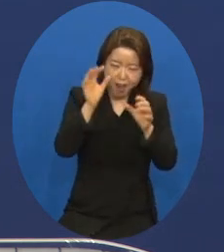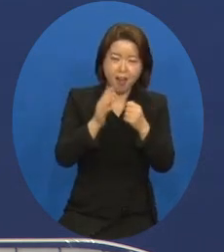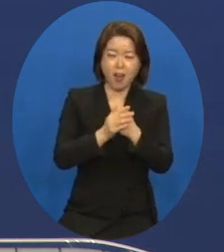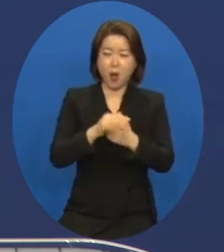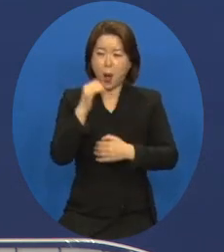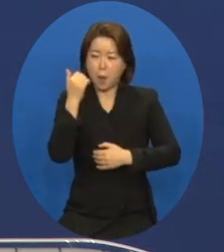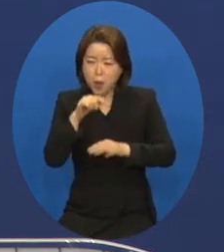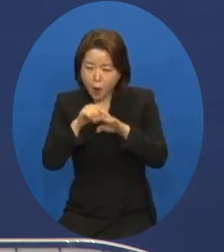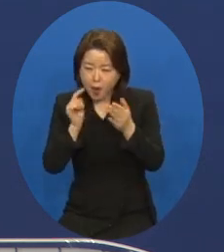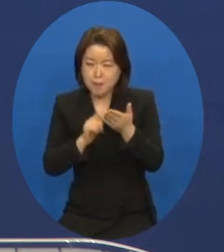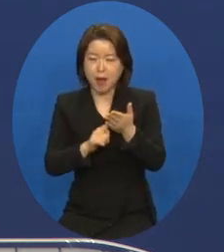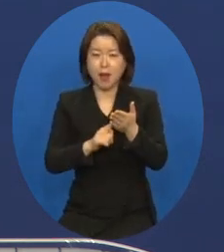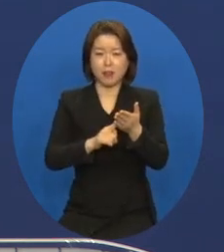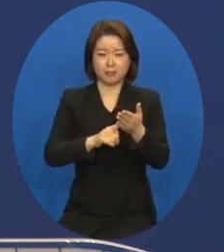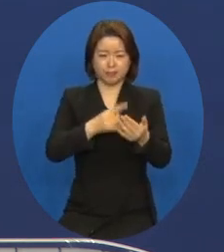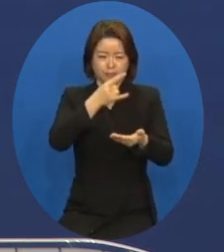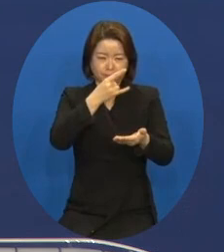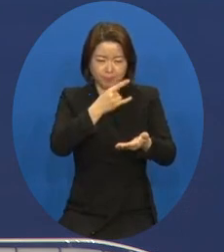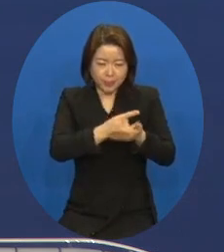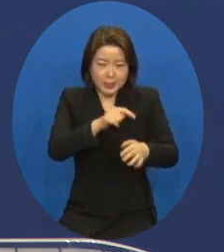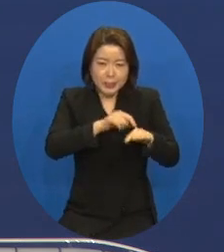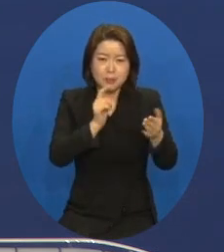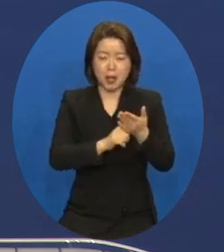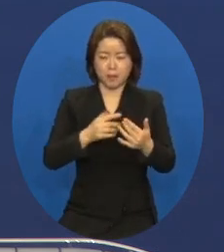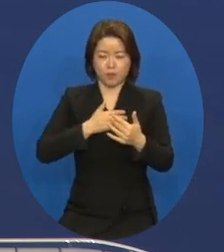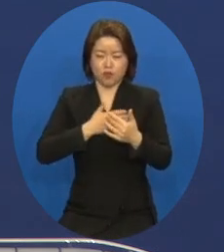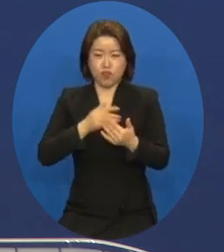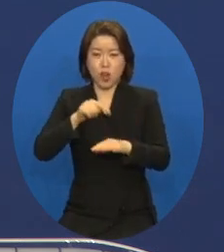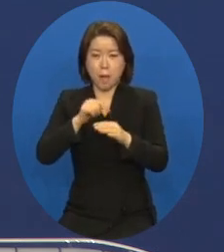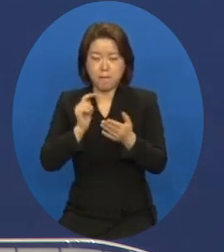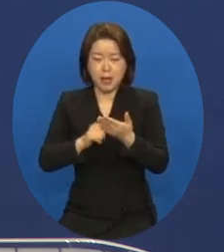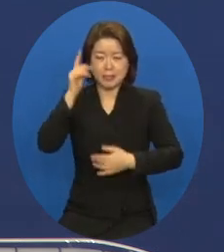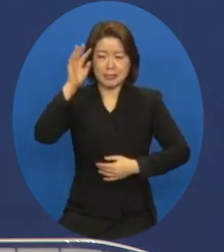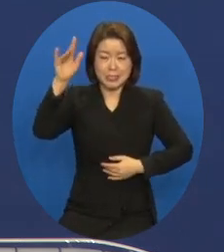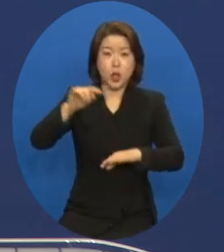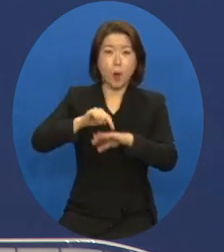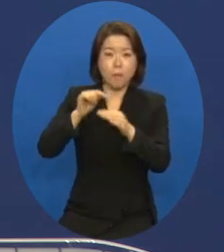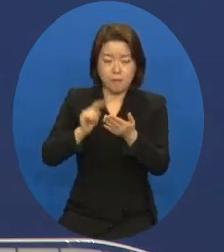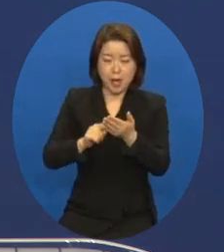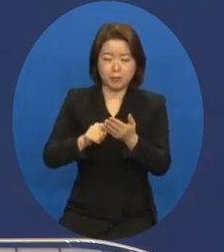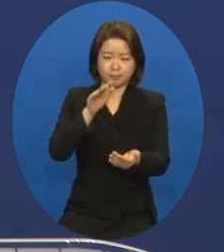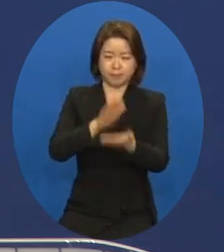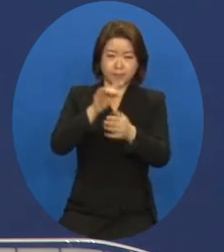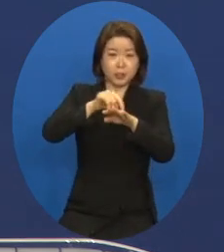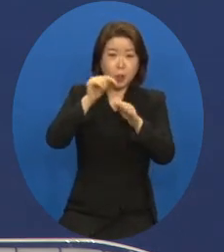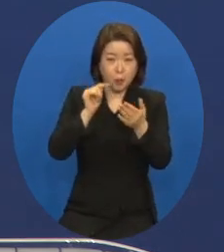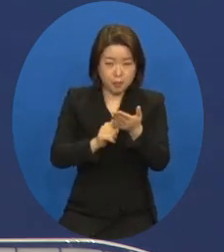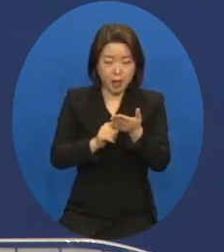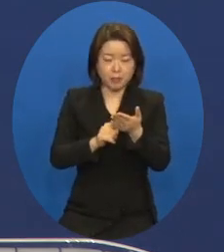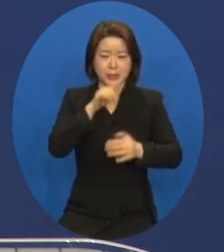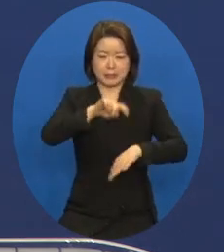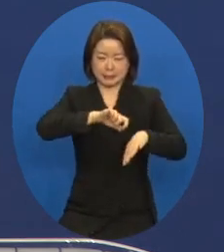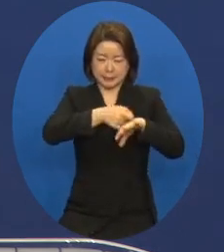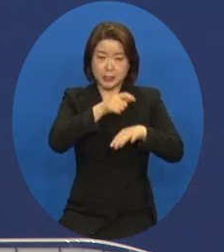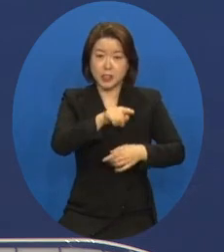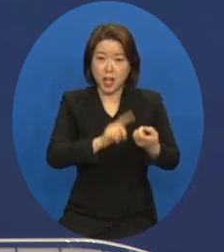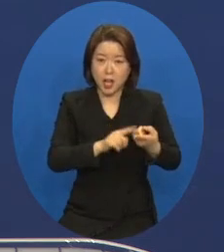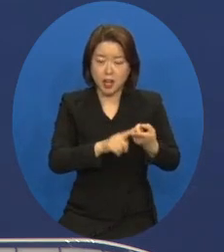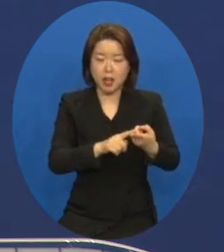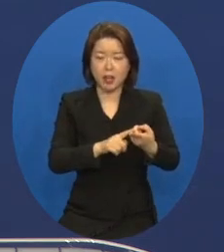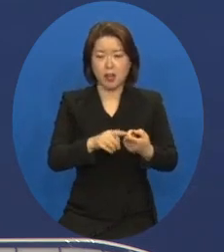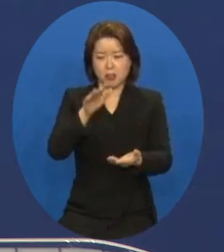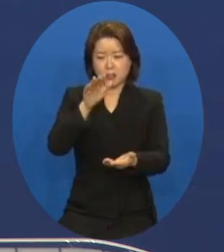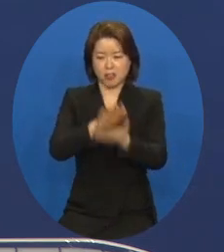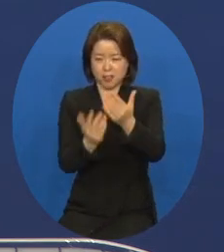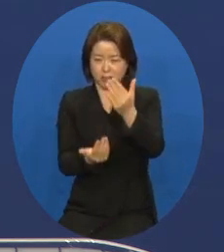하는 마음 의 분 두려워하는 마음 그리워하는 마음 열정 그 응징이 뜨겁게 일어나게